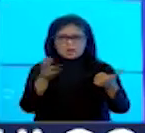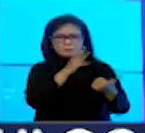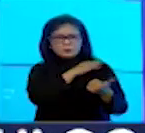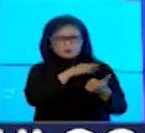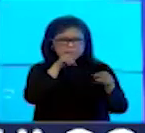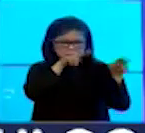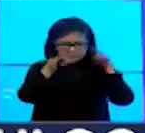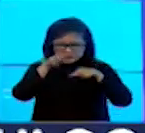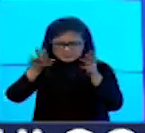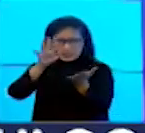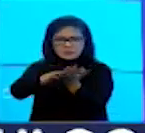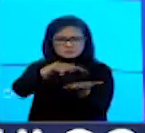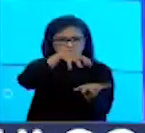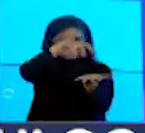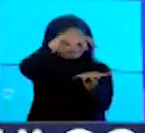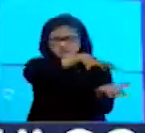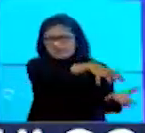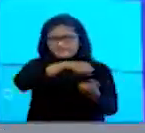mengamankan balon udara itu.